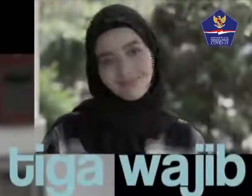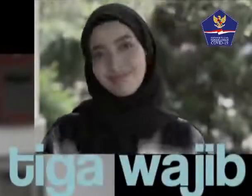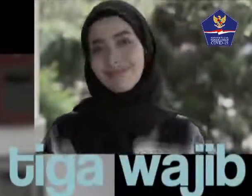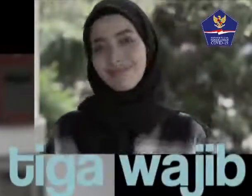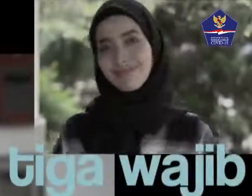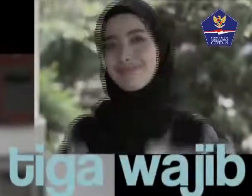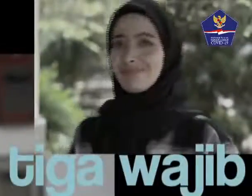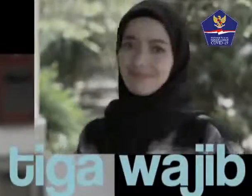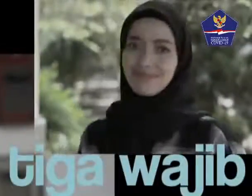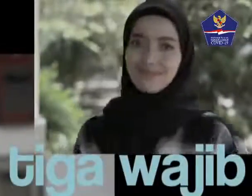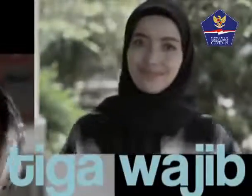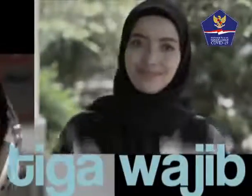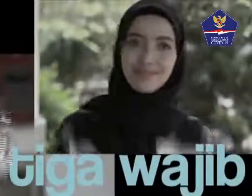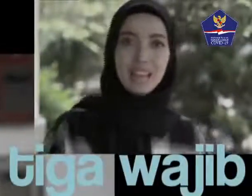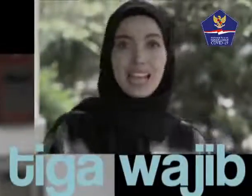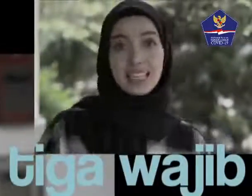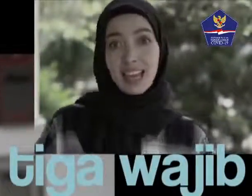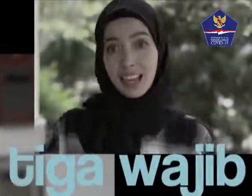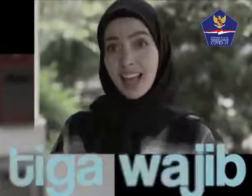sahabat